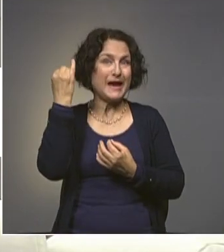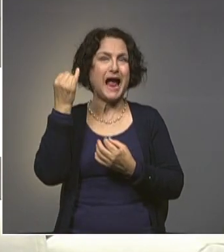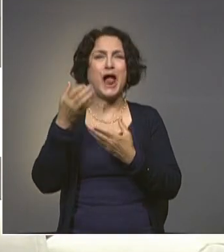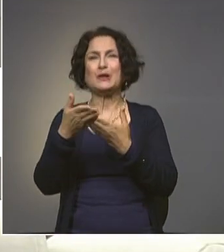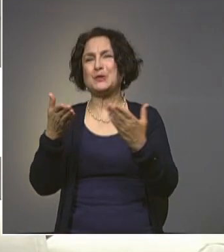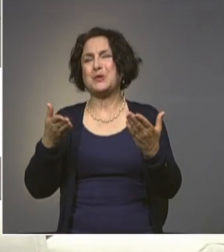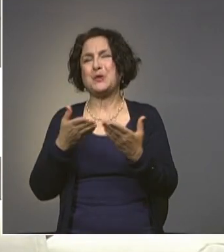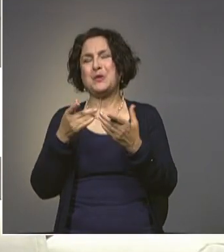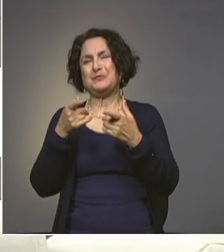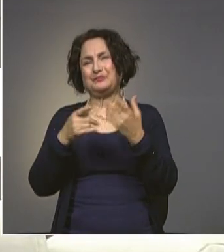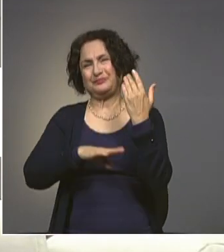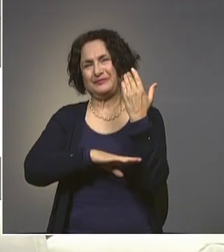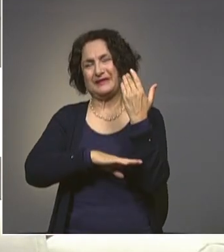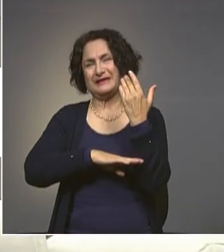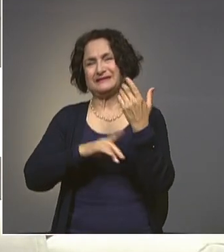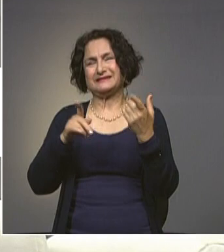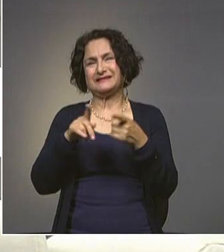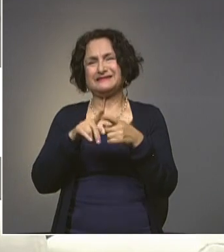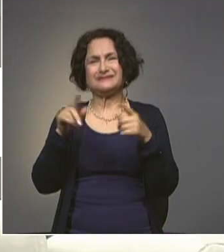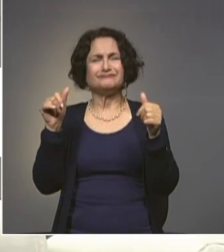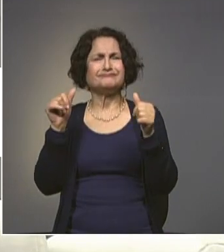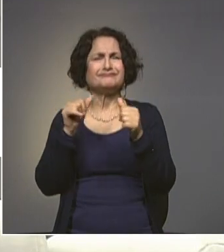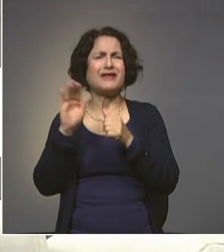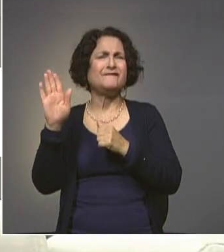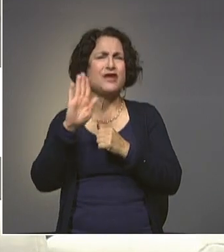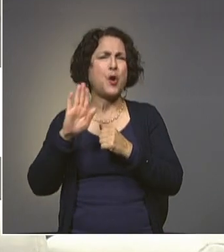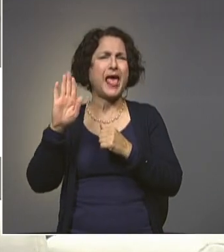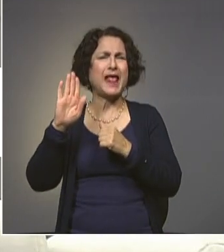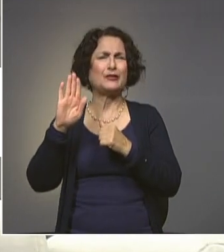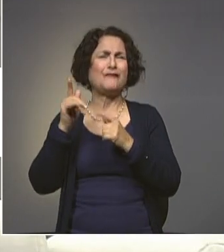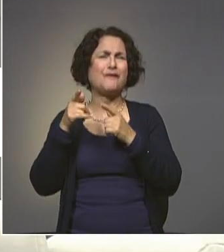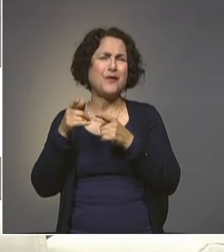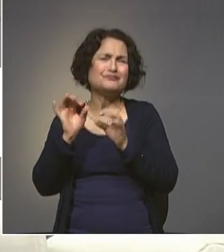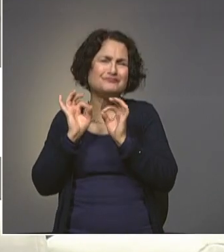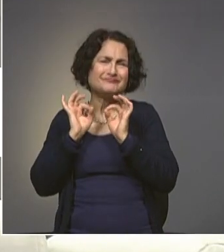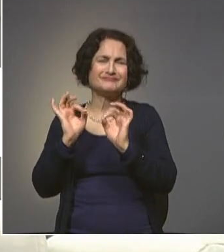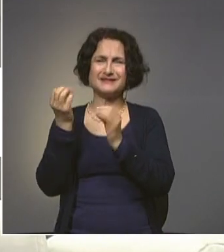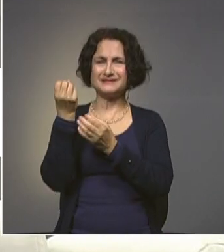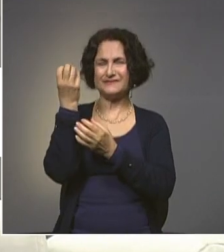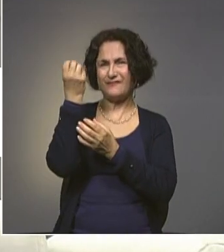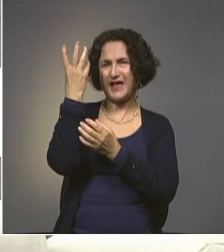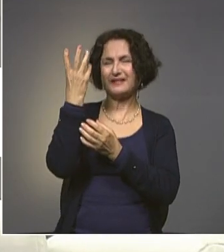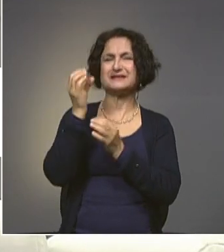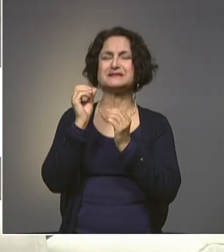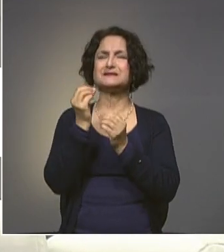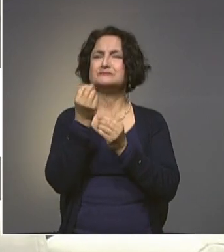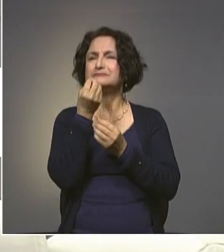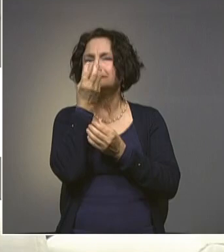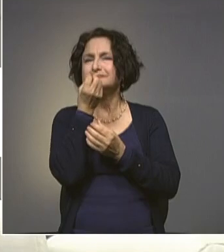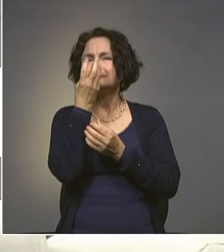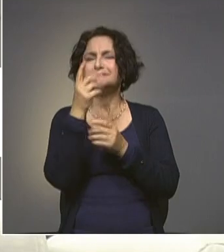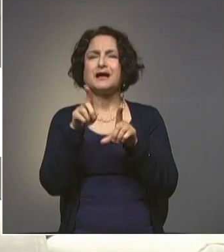дървесина, палисандрово дърво. То е червено, дърво. По принцип, доколкото тук знам. Да, тук е виолетово с този характерен специфичен аромат на